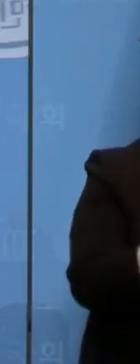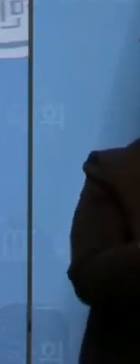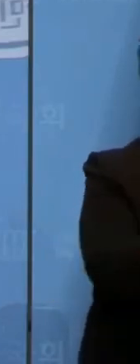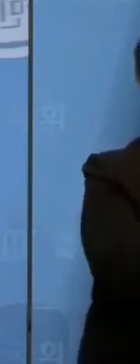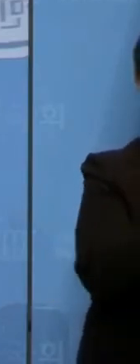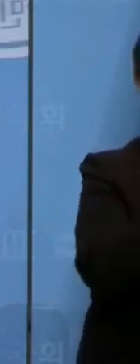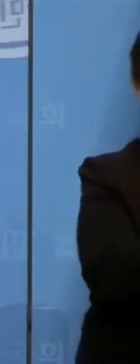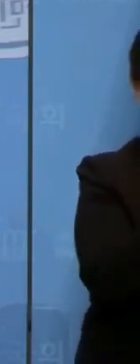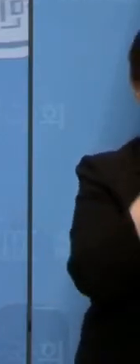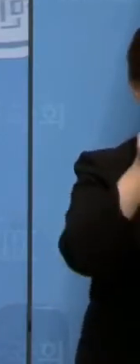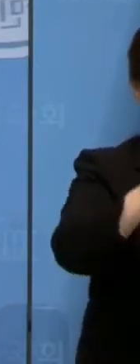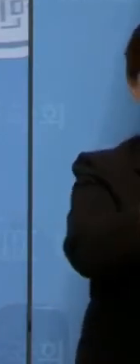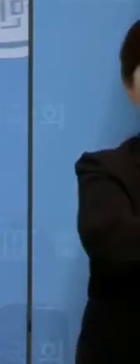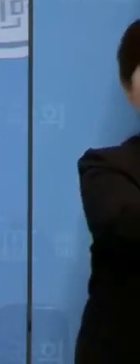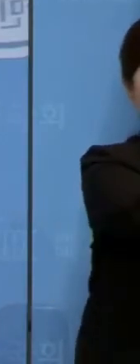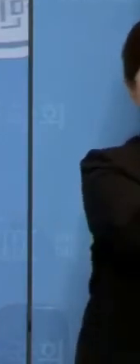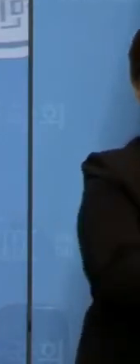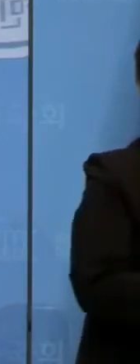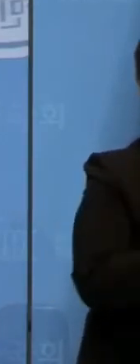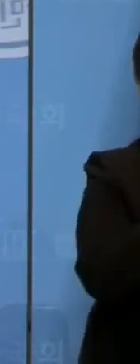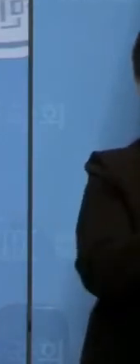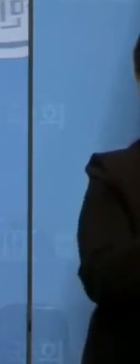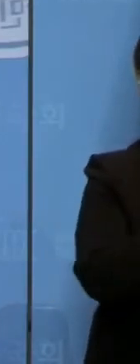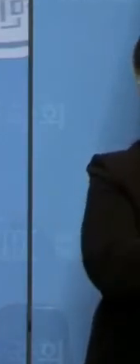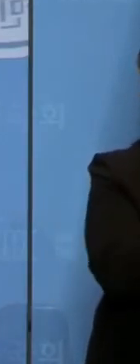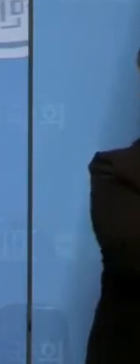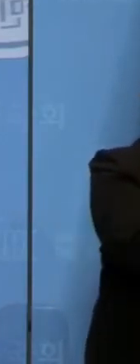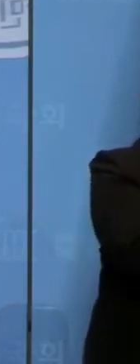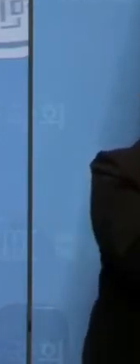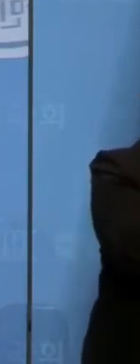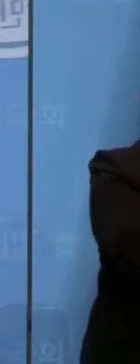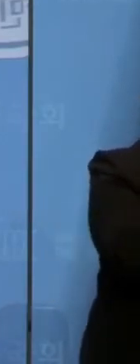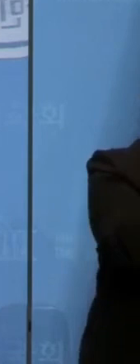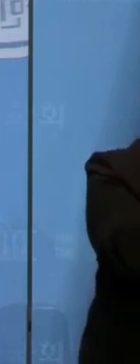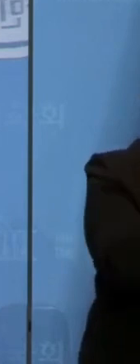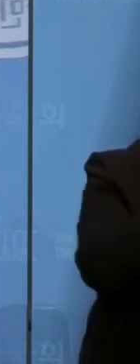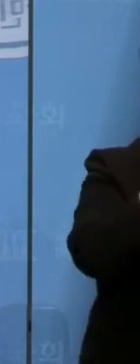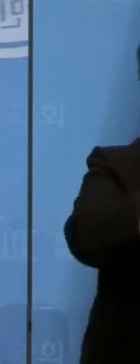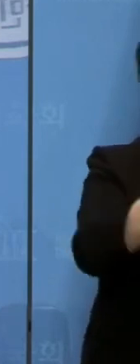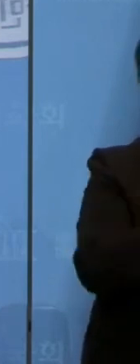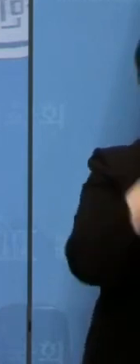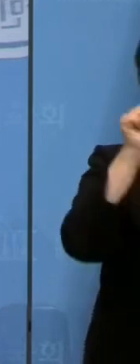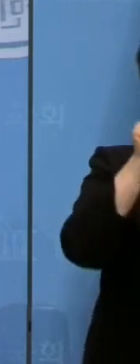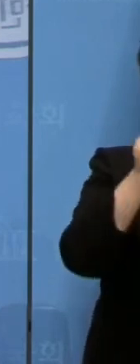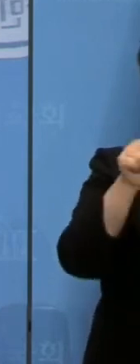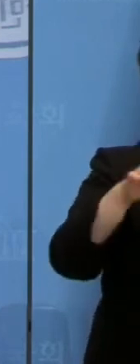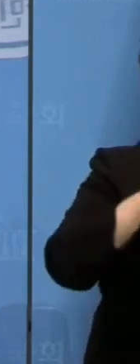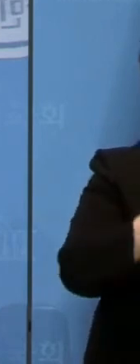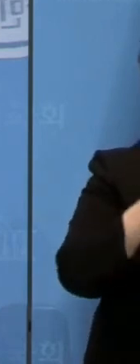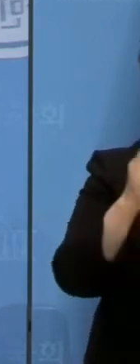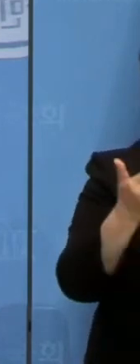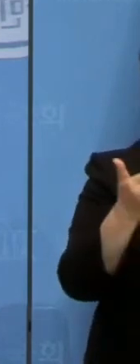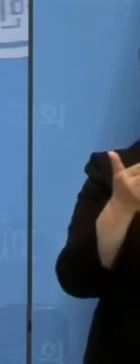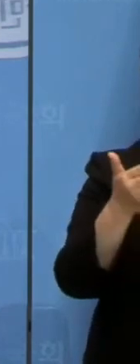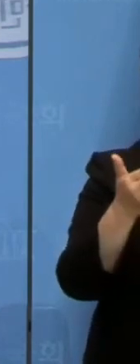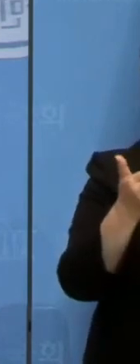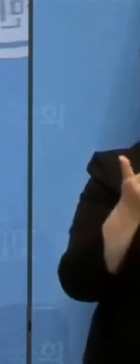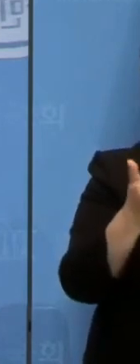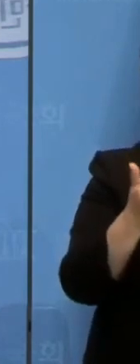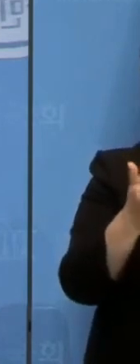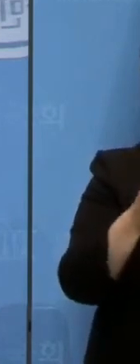연계된 기업 명단인 이른바 더티리스트에 이름이 올라있고 미얀마 민주주의 운동인 저스티스 포